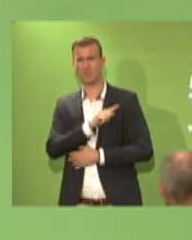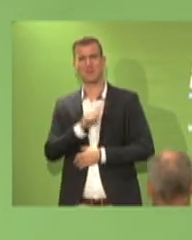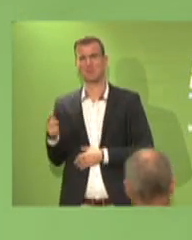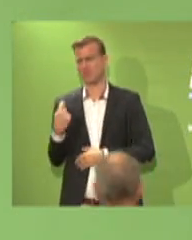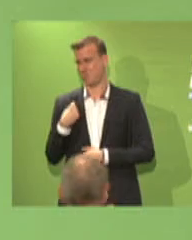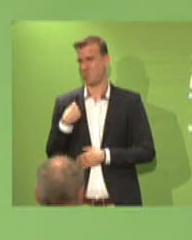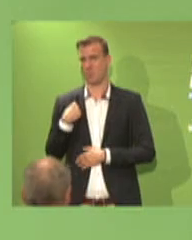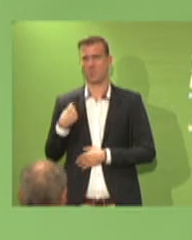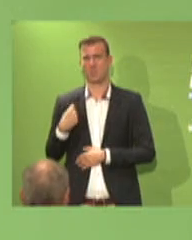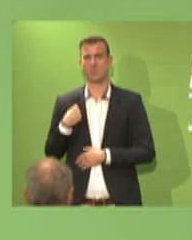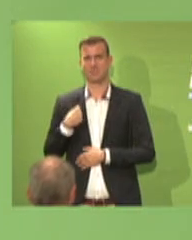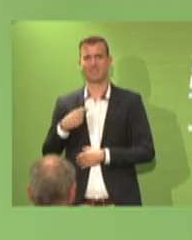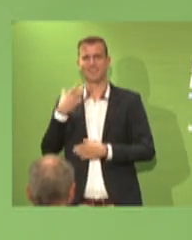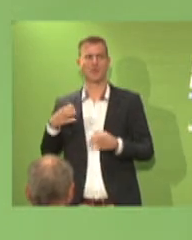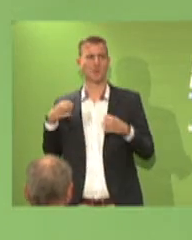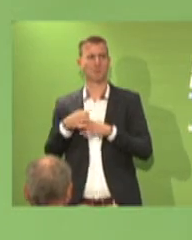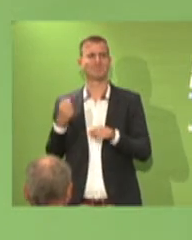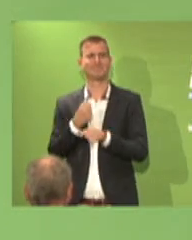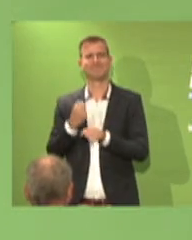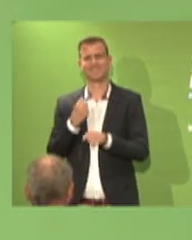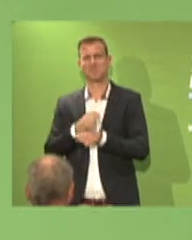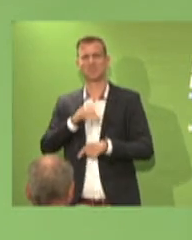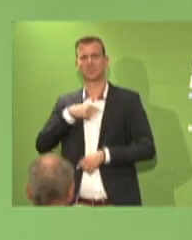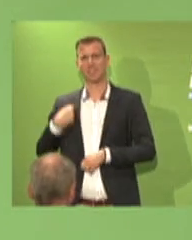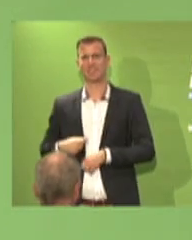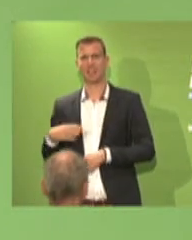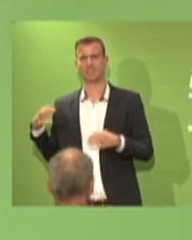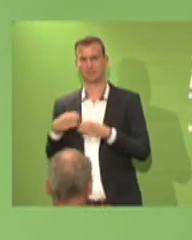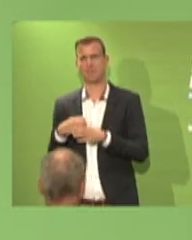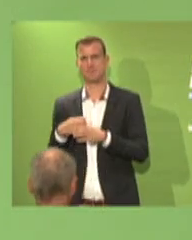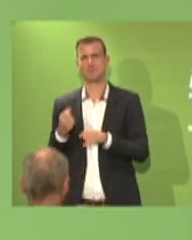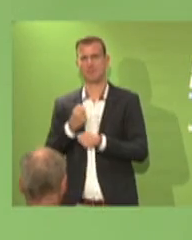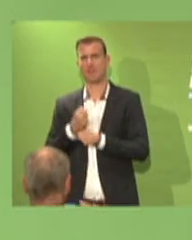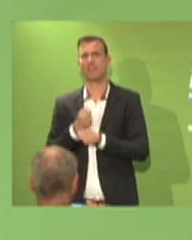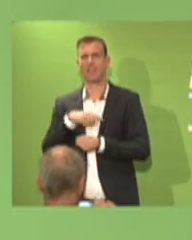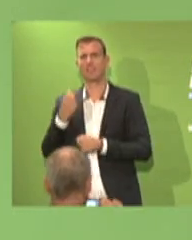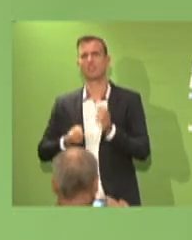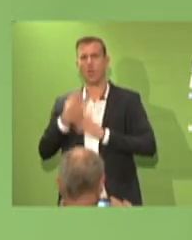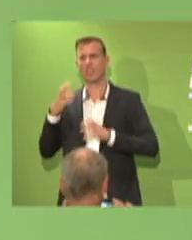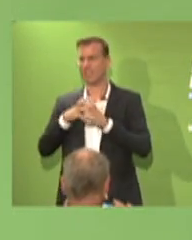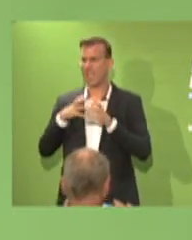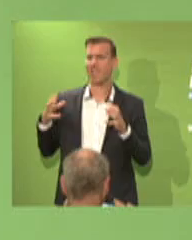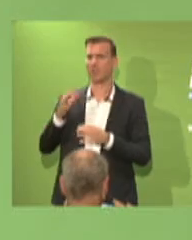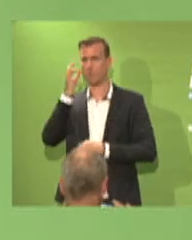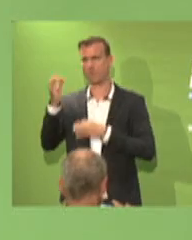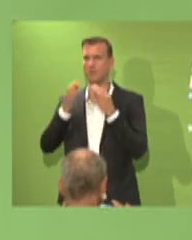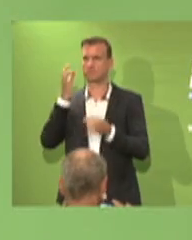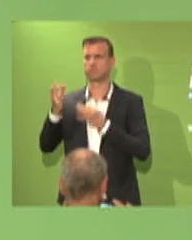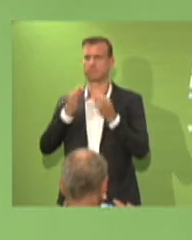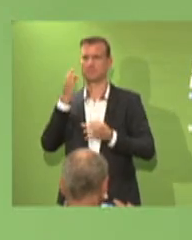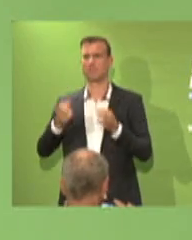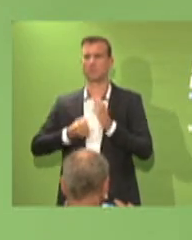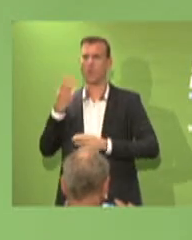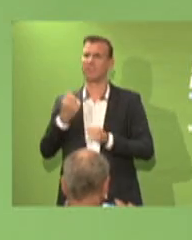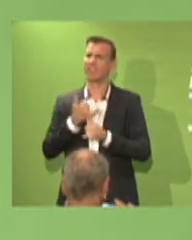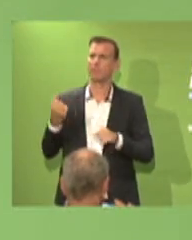jüngste Tage, Kooperationen mit China betrieben, damit da neue Reaktorlinien entwickelt werden können,